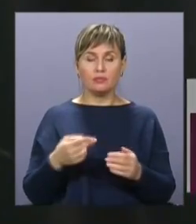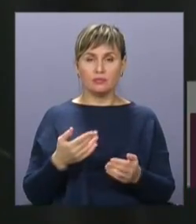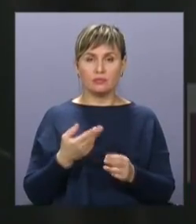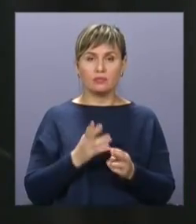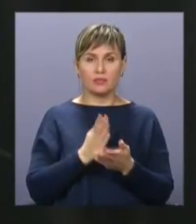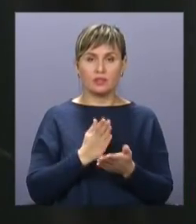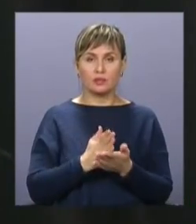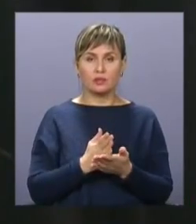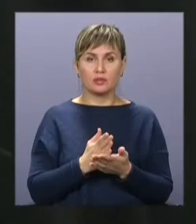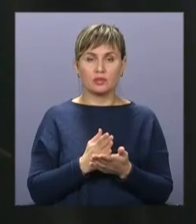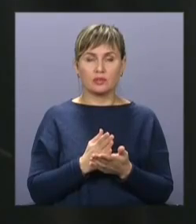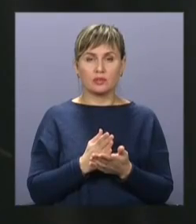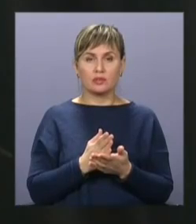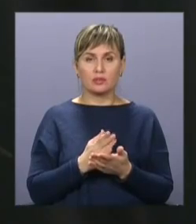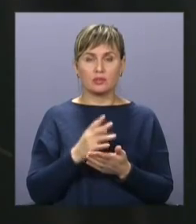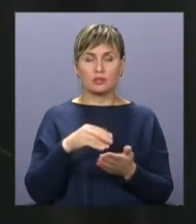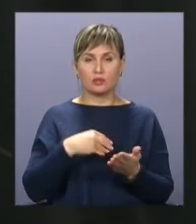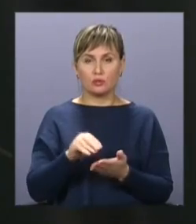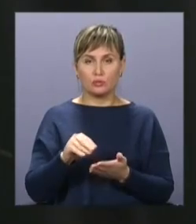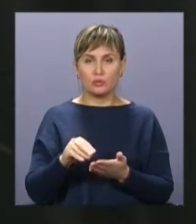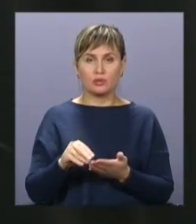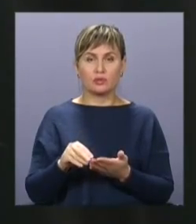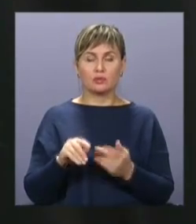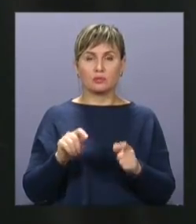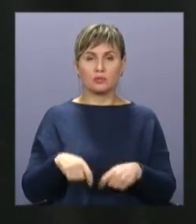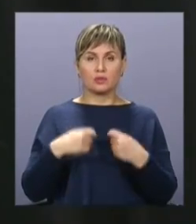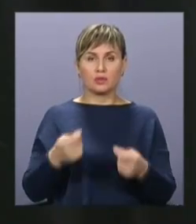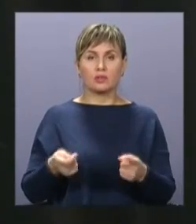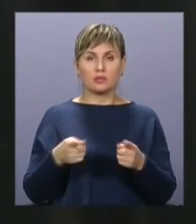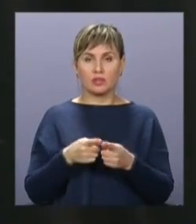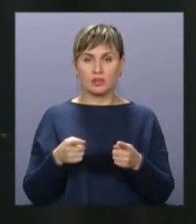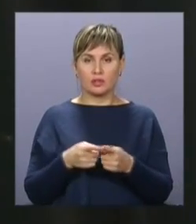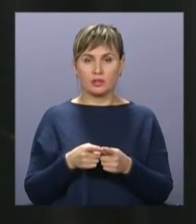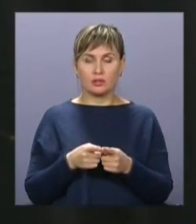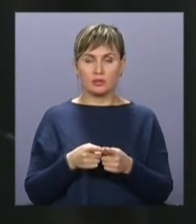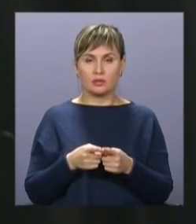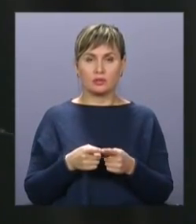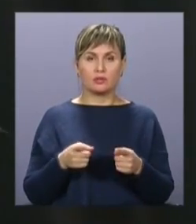улицах были раскуплены, переданы в аренду